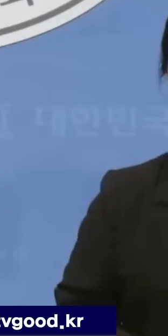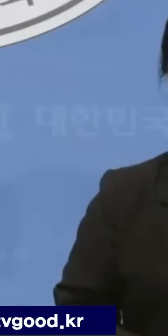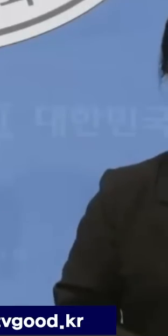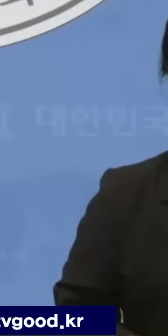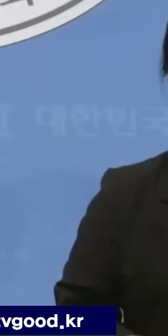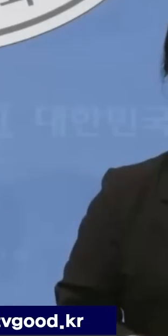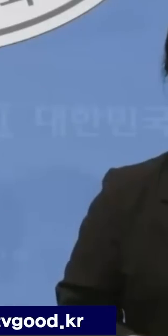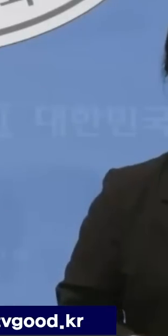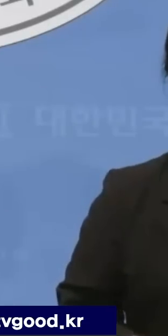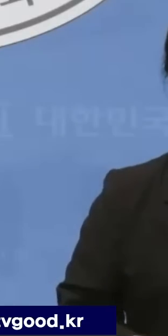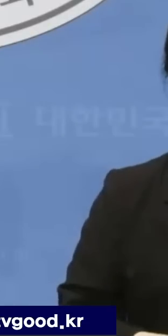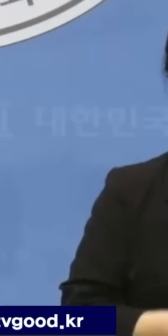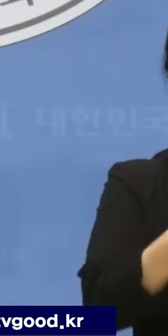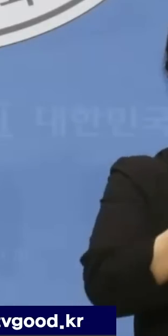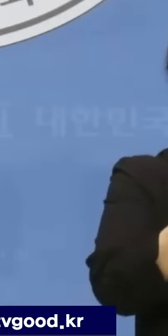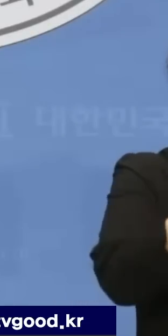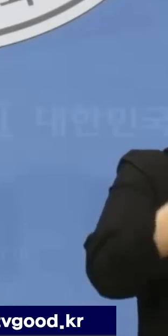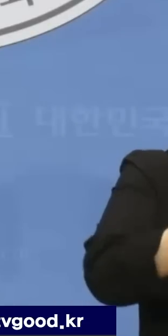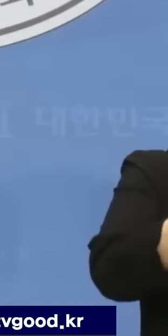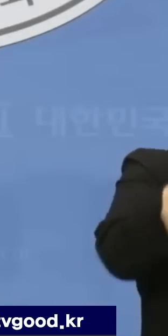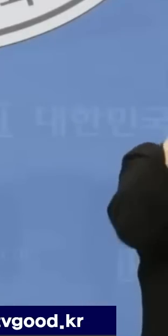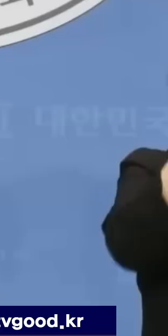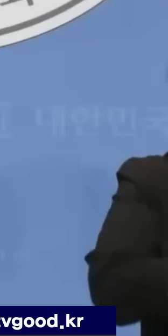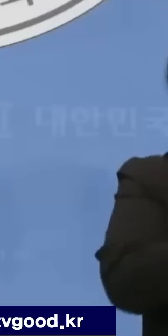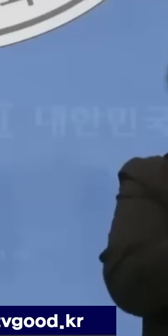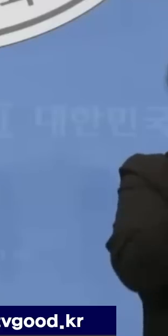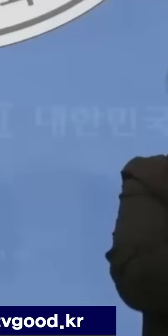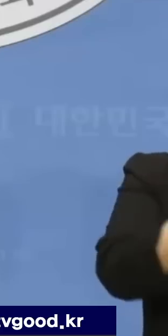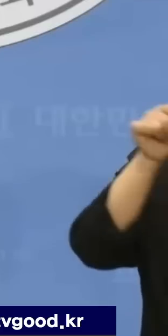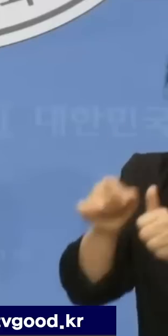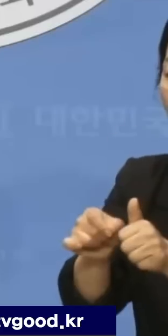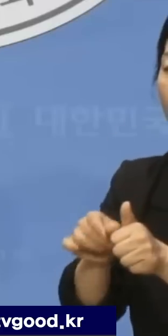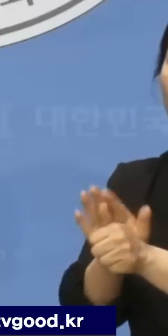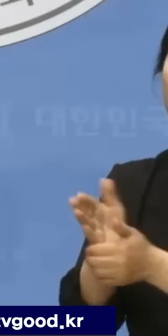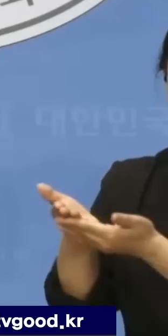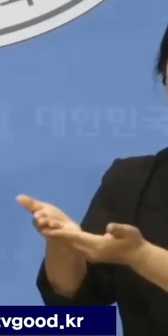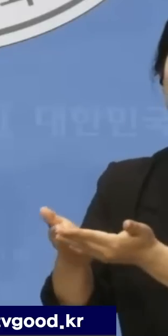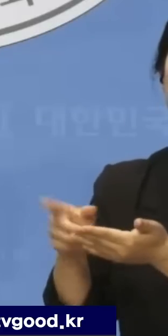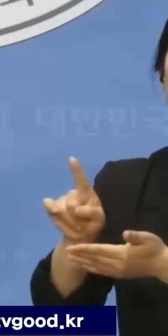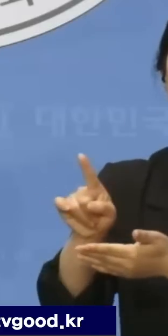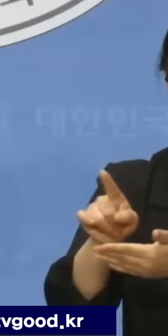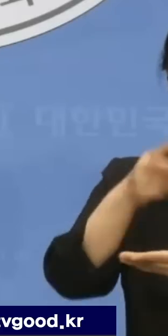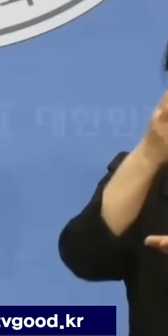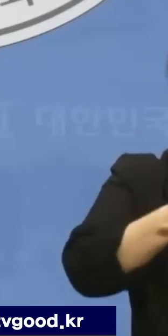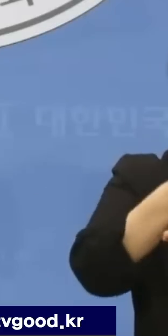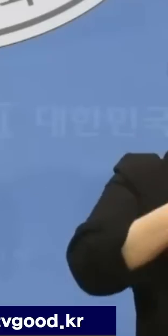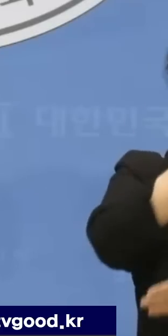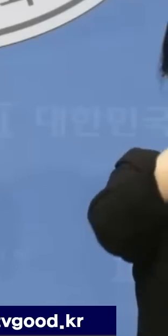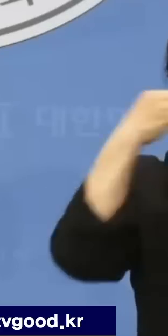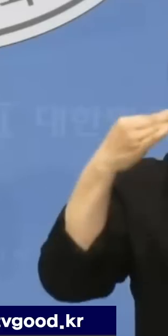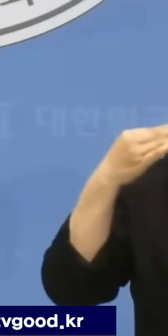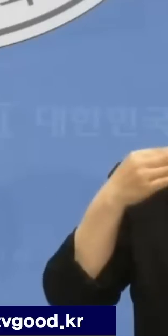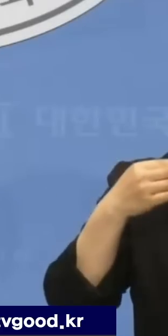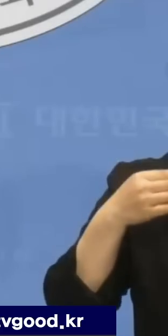검찰이 전간 예우에 고질적 병폐에서 벗어나지 못한다면 그렇게 강변하는 사법 정의는 바닥 모르고 추락할